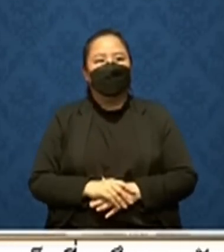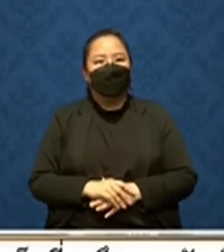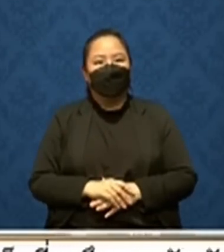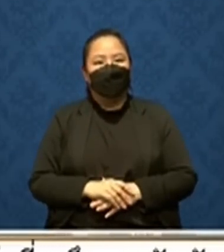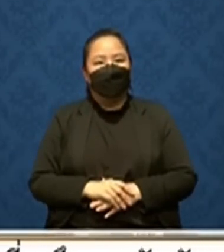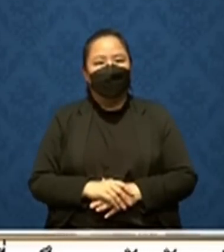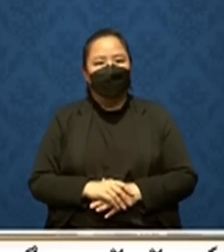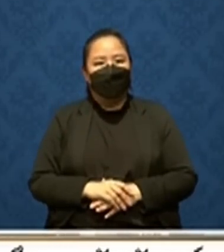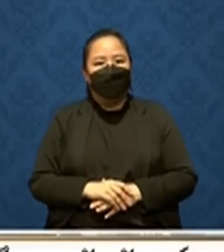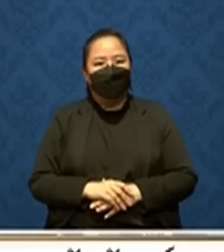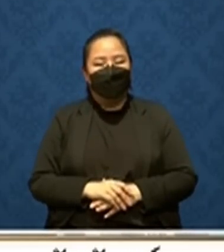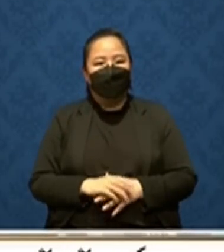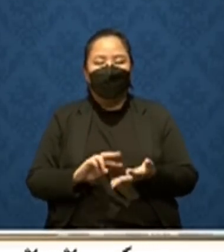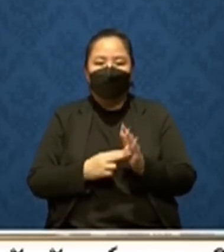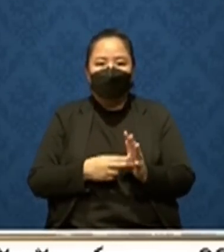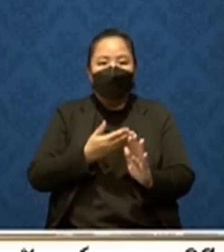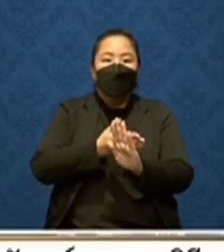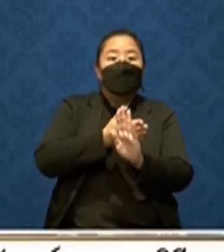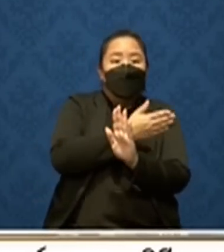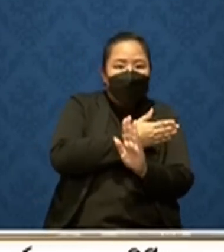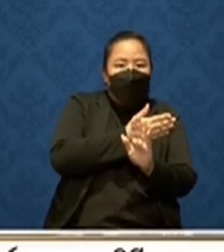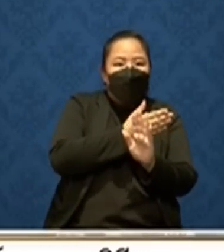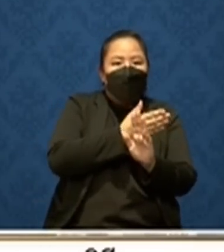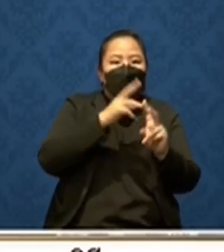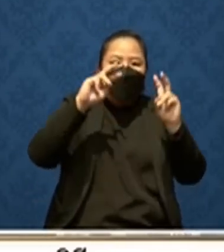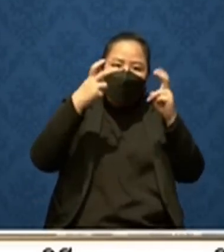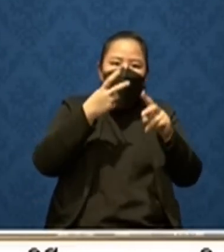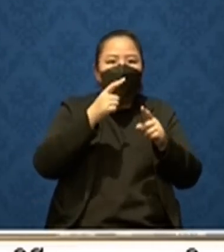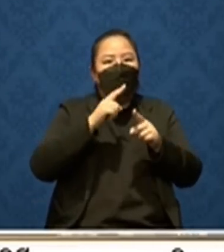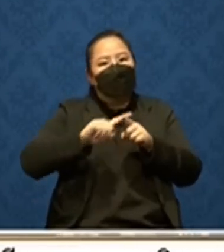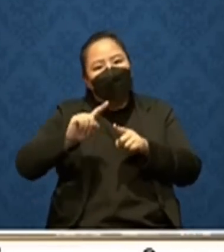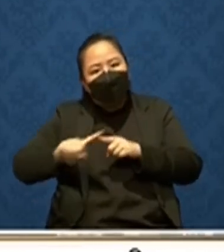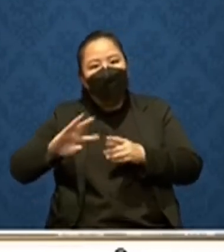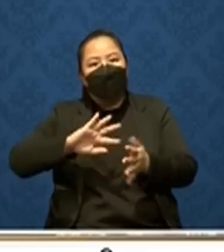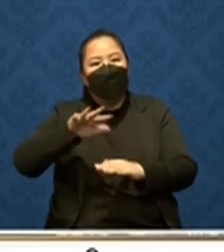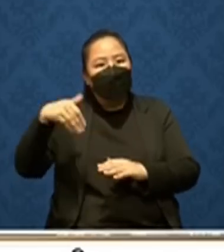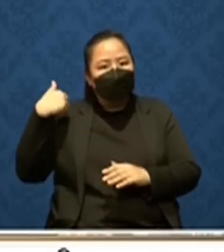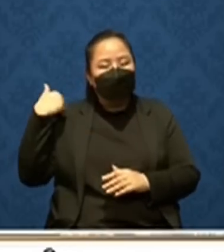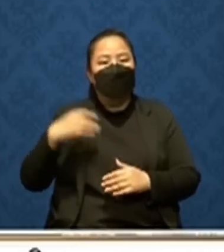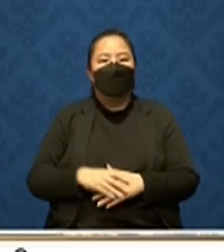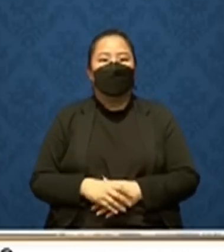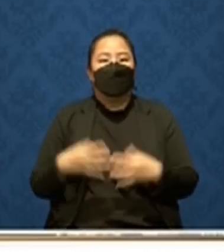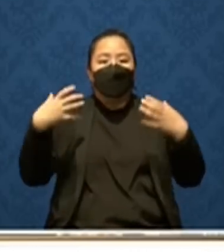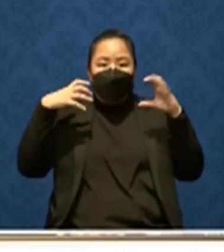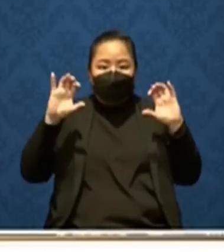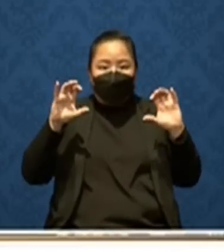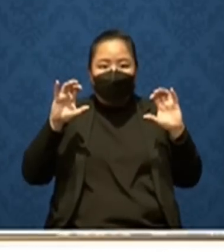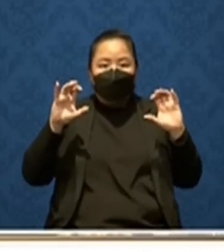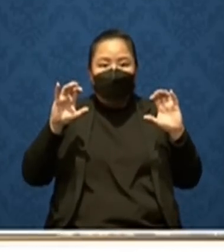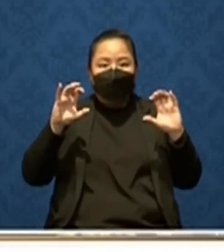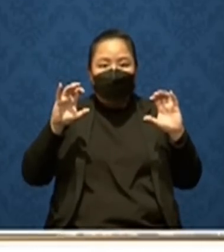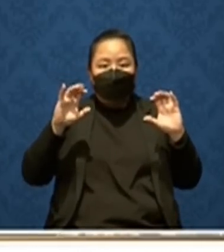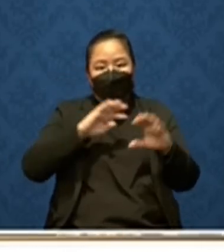แต่ไม่ว่าจะสาริการปกติก่อนที่จะมีวิกฤติต่างๆเดรสช่วงจากรัฐบาลพลเรือน